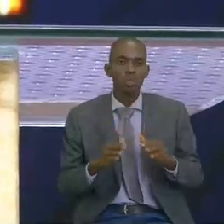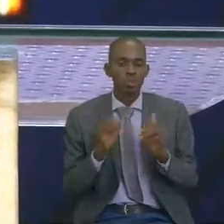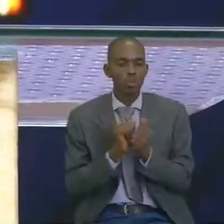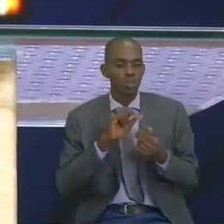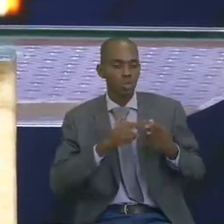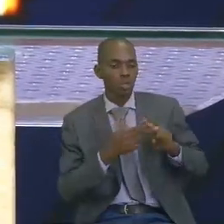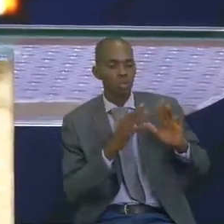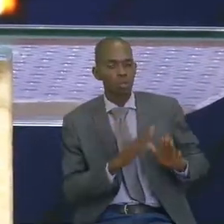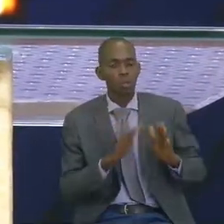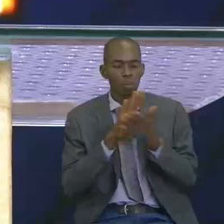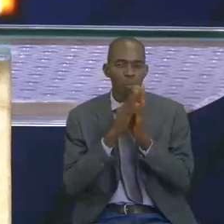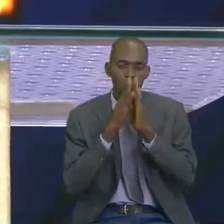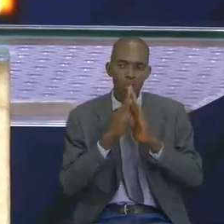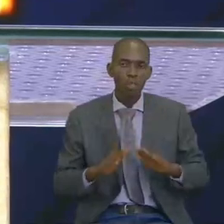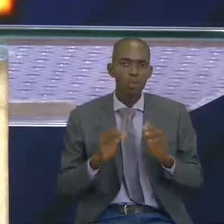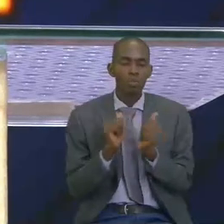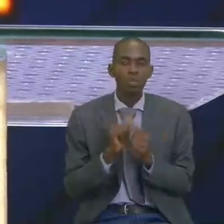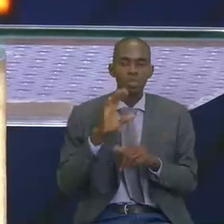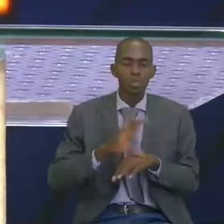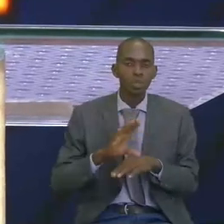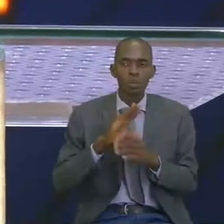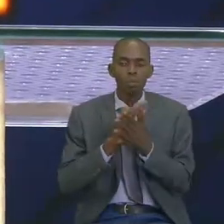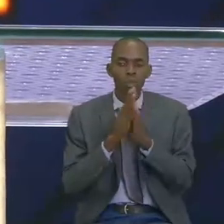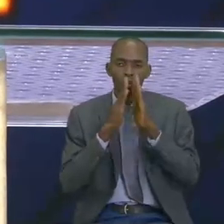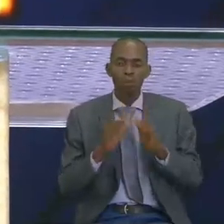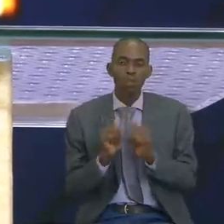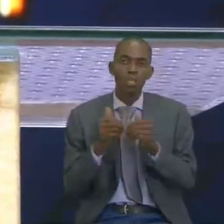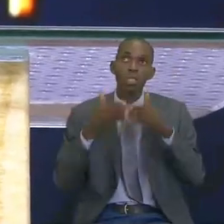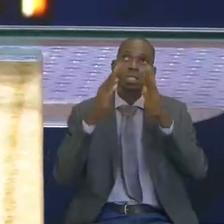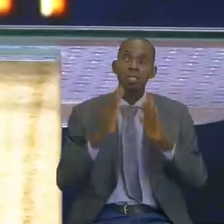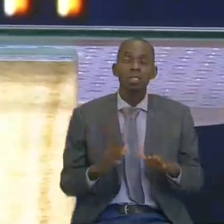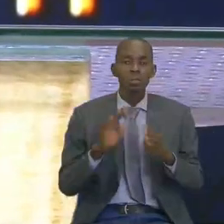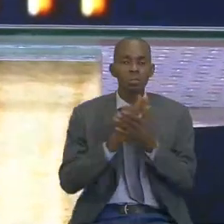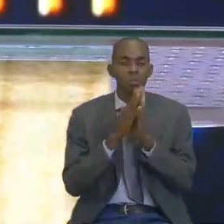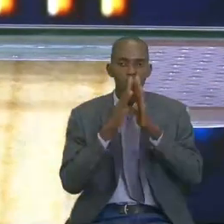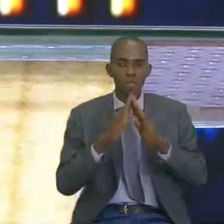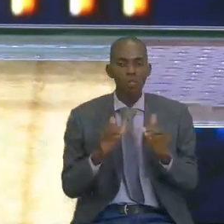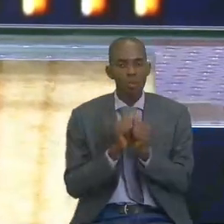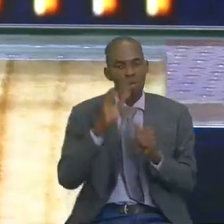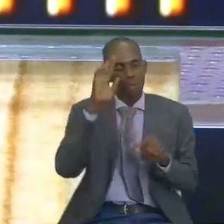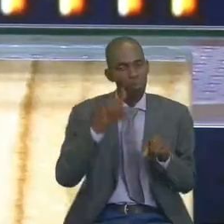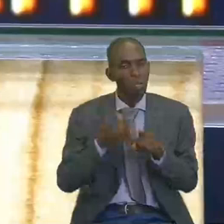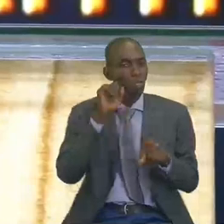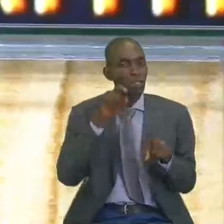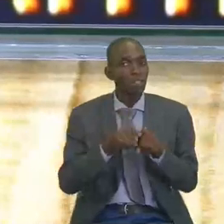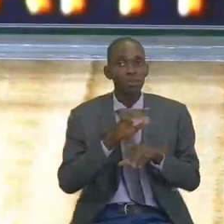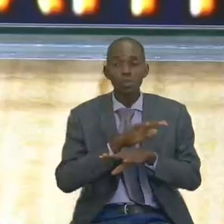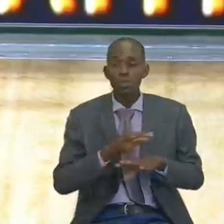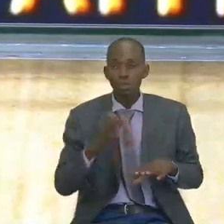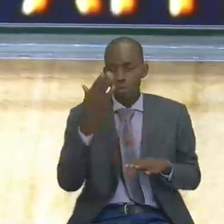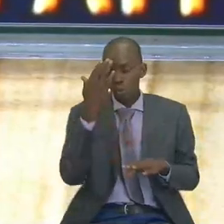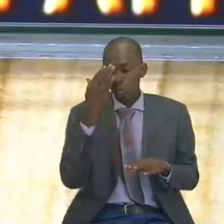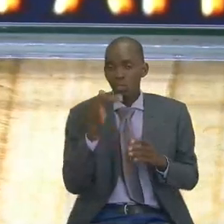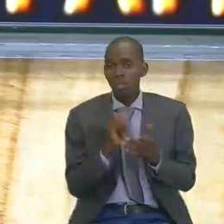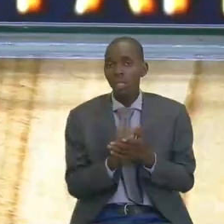femme, la paix avec les voisins, la paix avec les dirigeants, la paix avec l'Église, la paix avec les frères. Si tu sais que Christ peut venir à tout